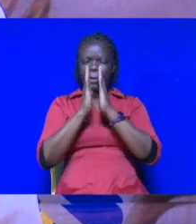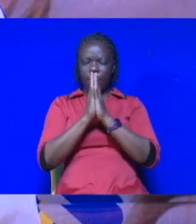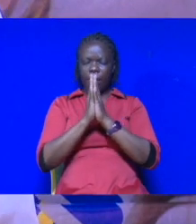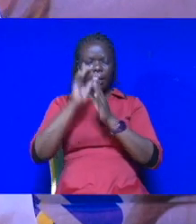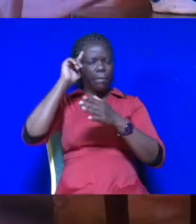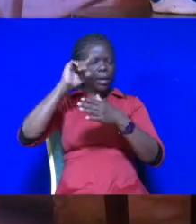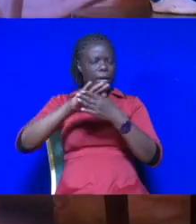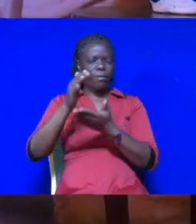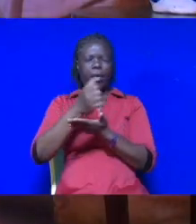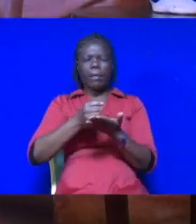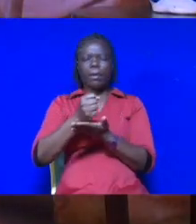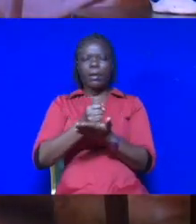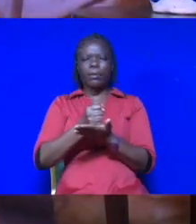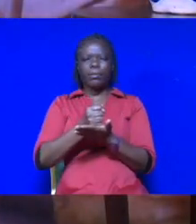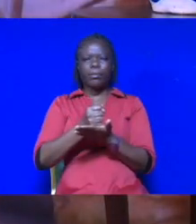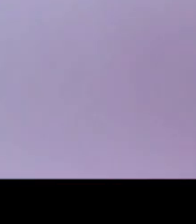amen.